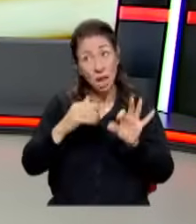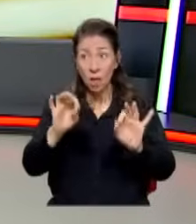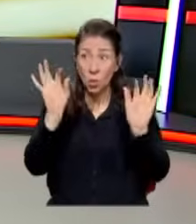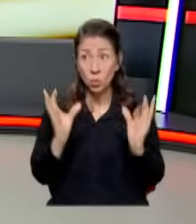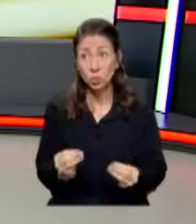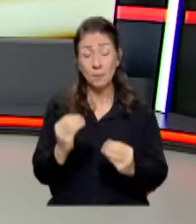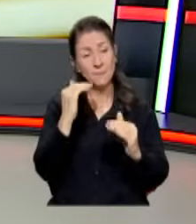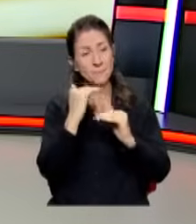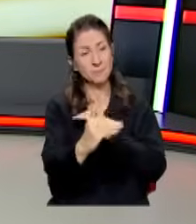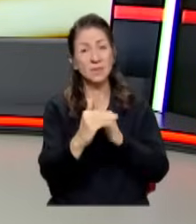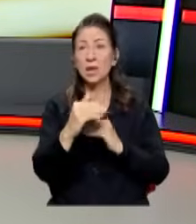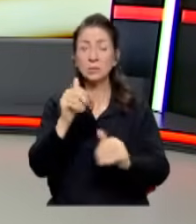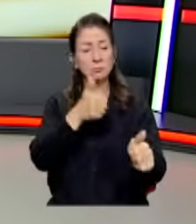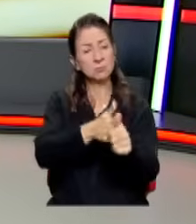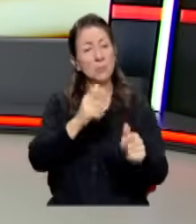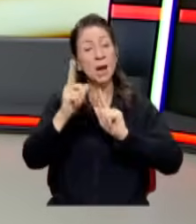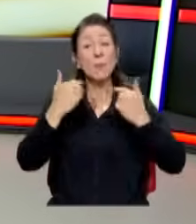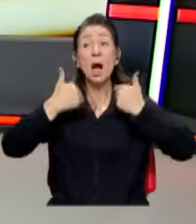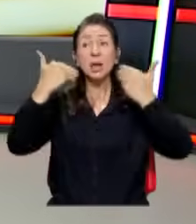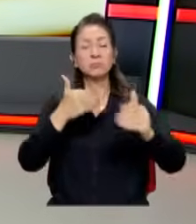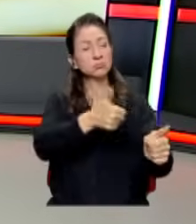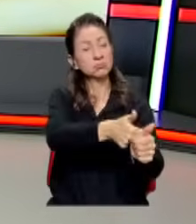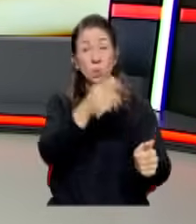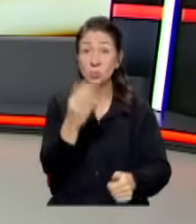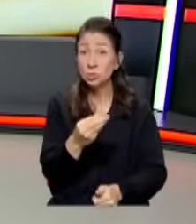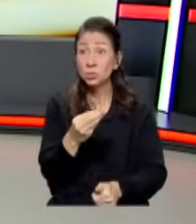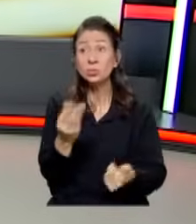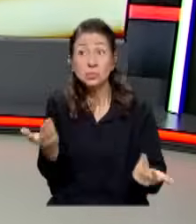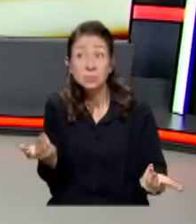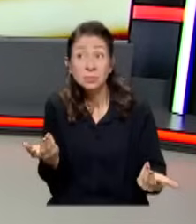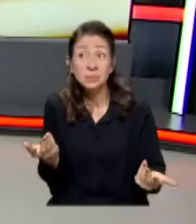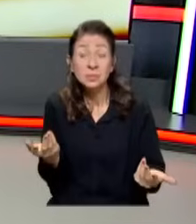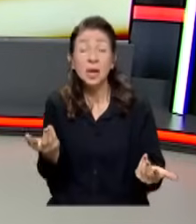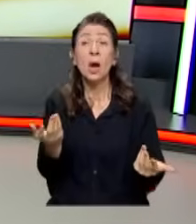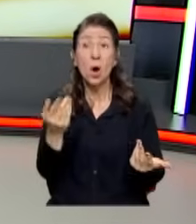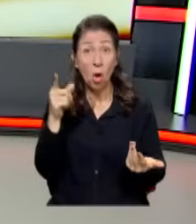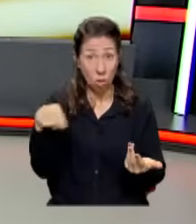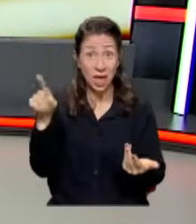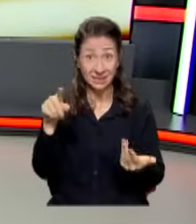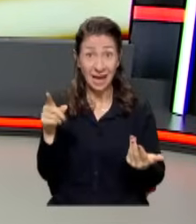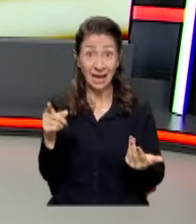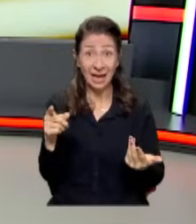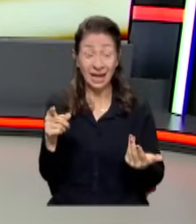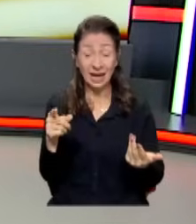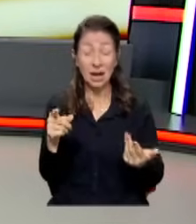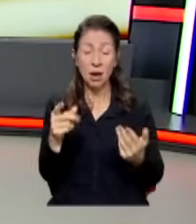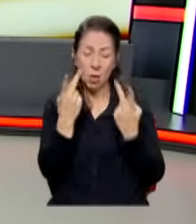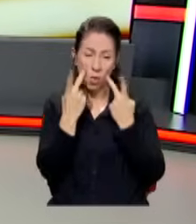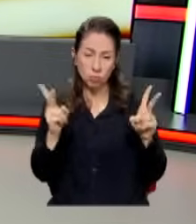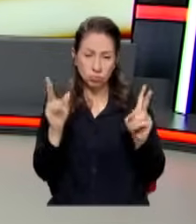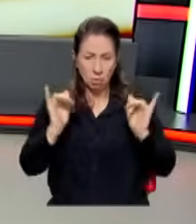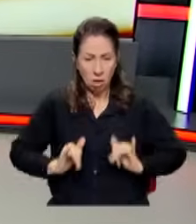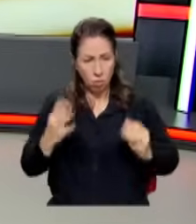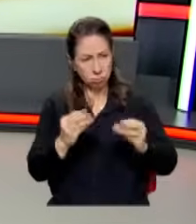Milli irade yargıçların arkasında olsun. Madem öyle. Dolayısıyla onlar da bağımsız